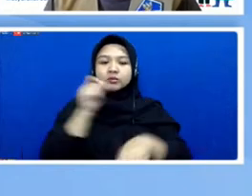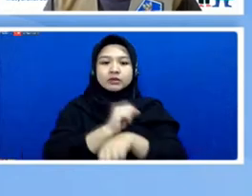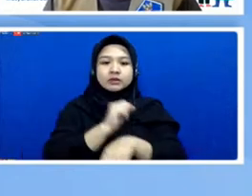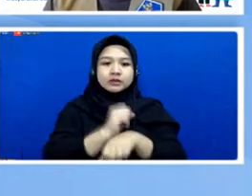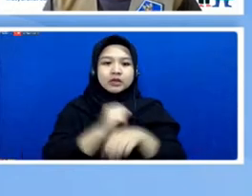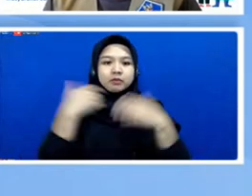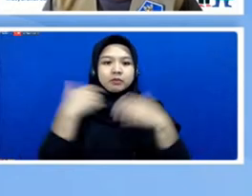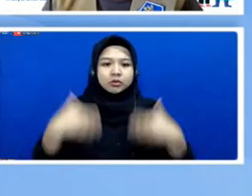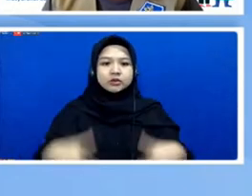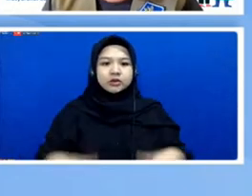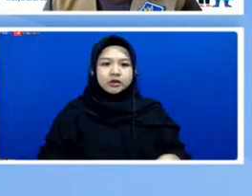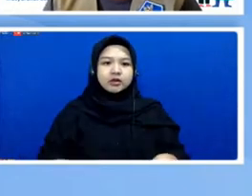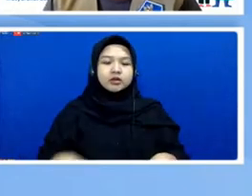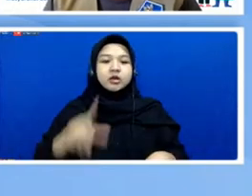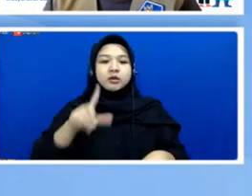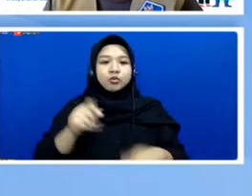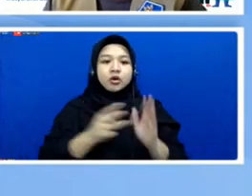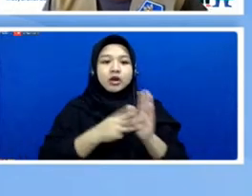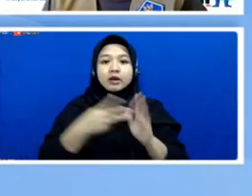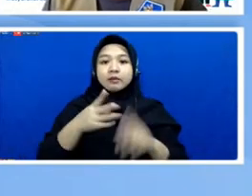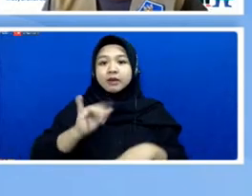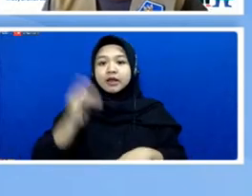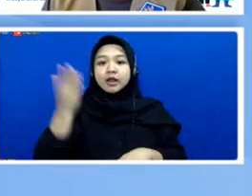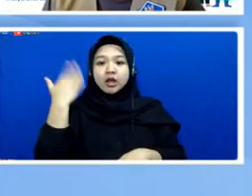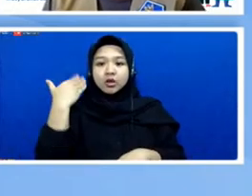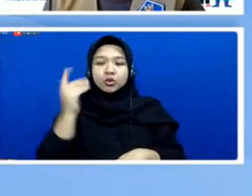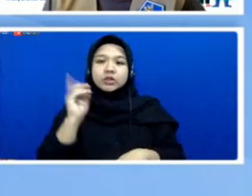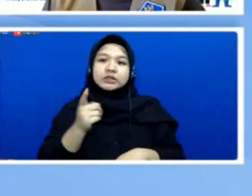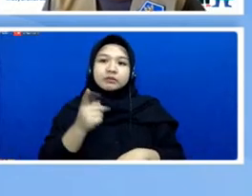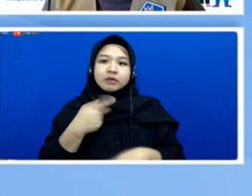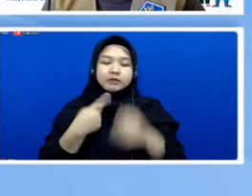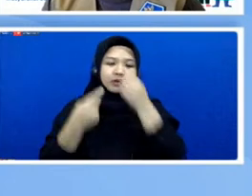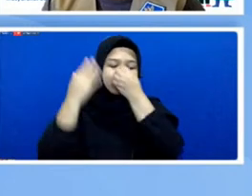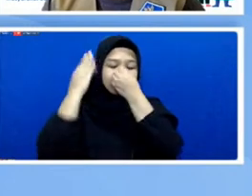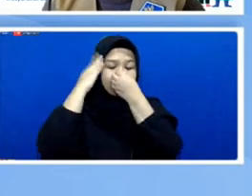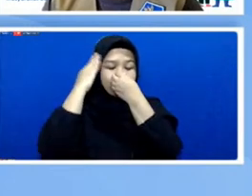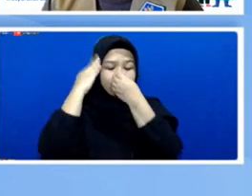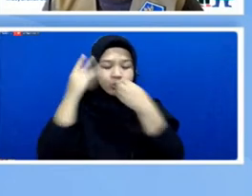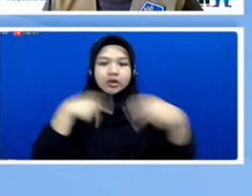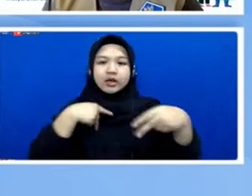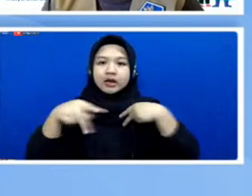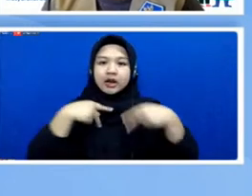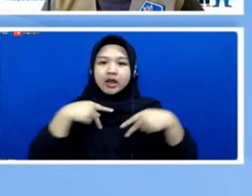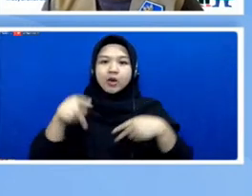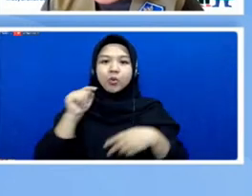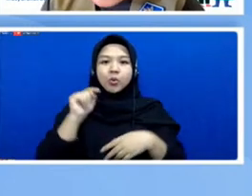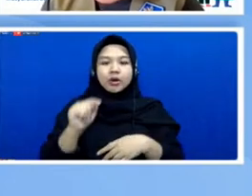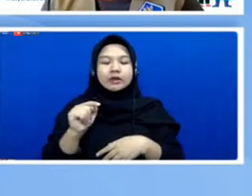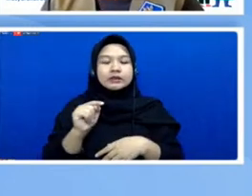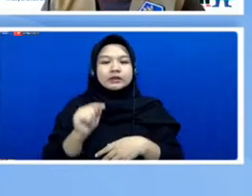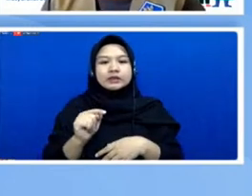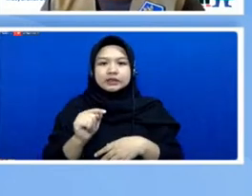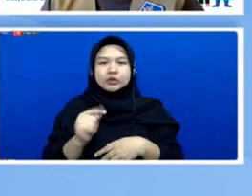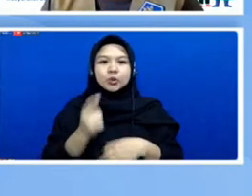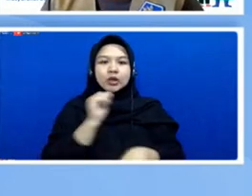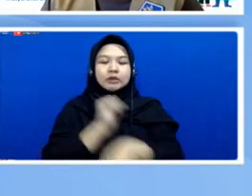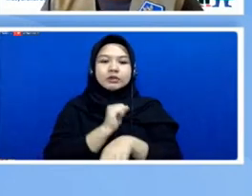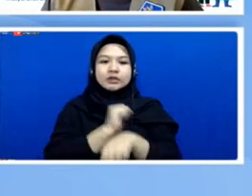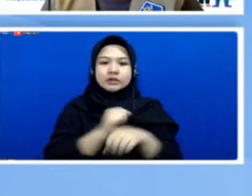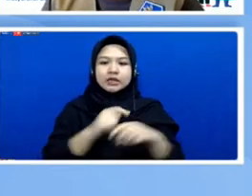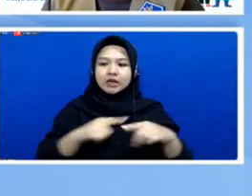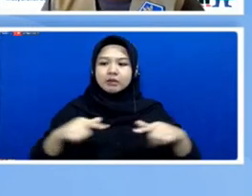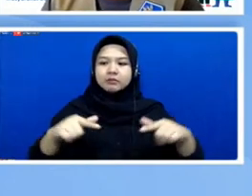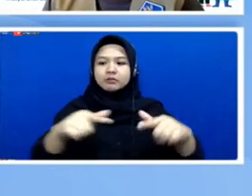kemanusiaan sejak bulan Mei lalu, sehingga karena kita ketahui bahwa relawan ini juga merupakan yang bekerja di lapangan